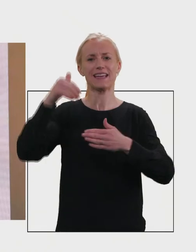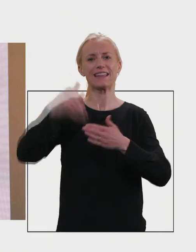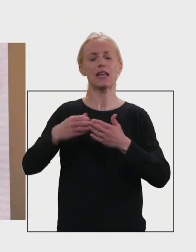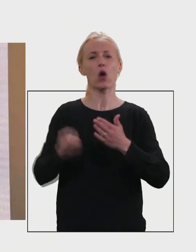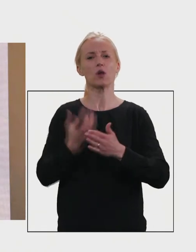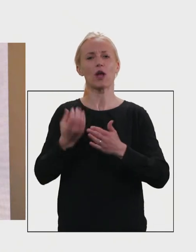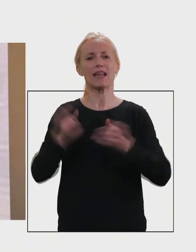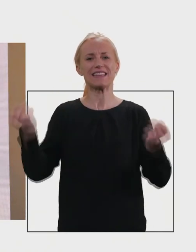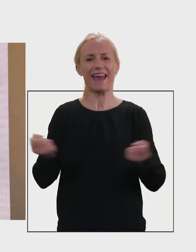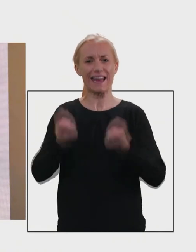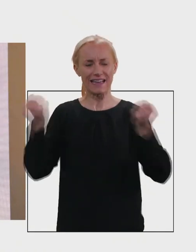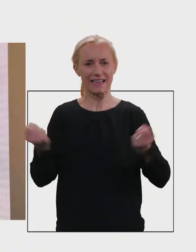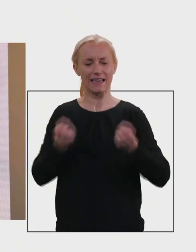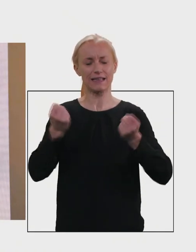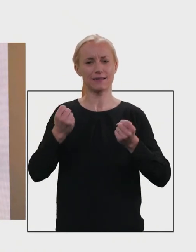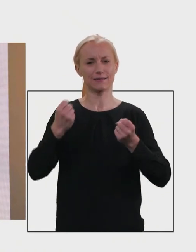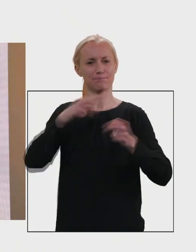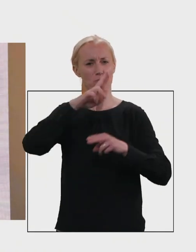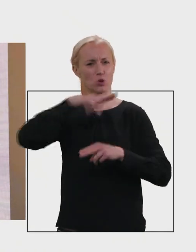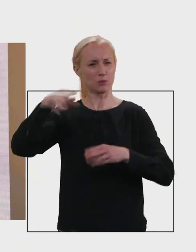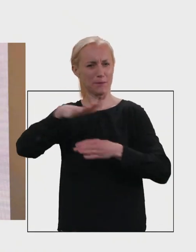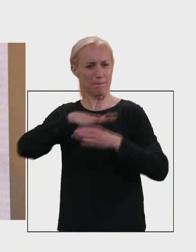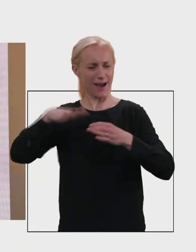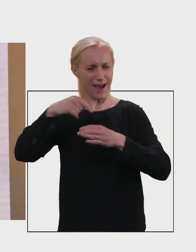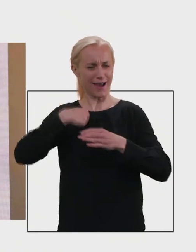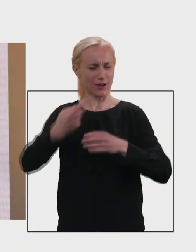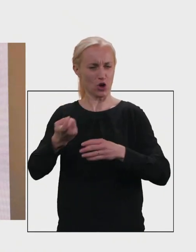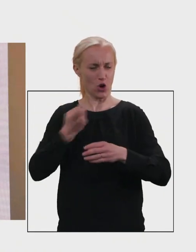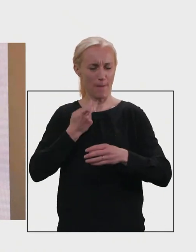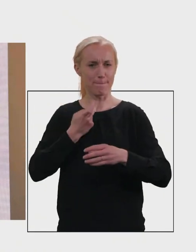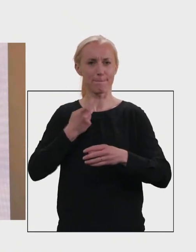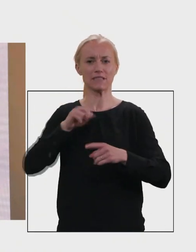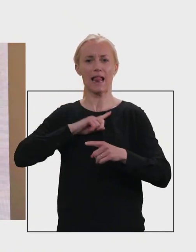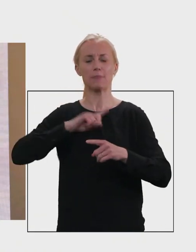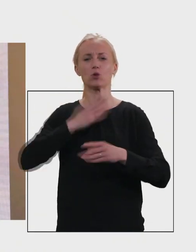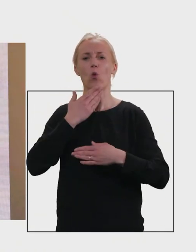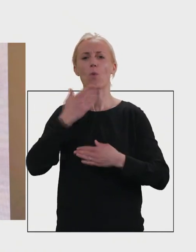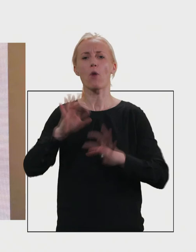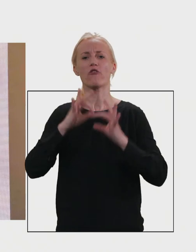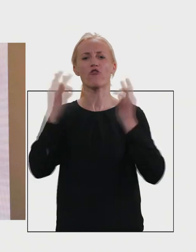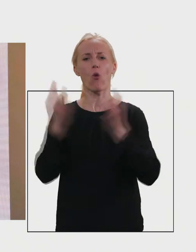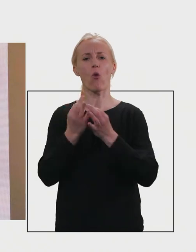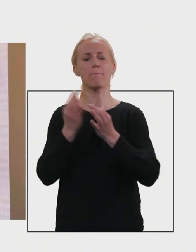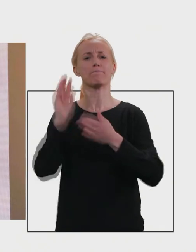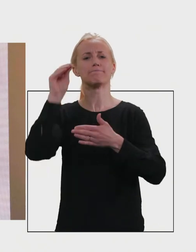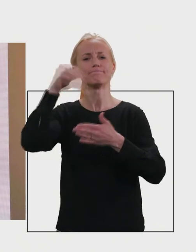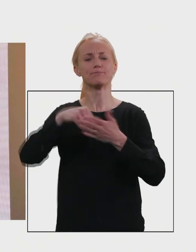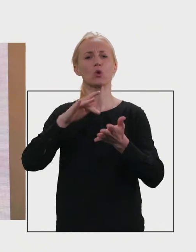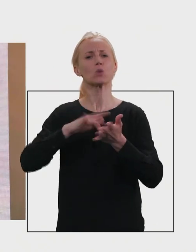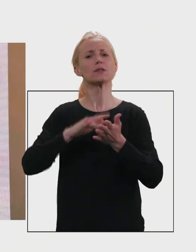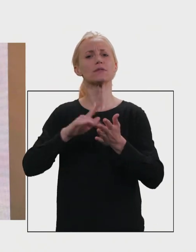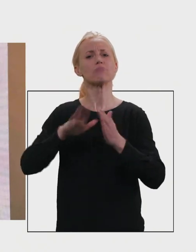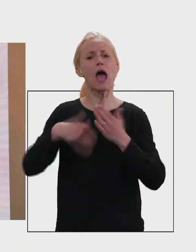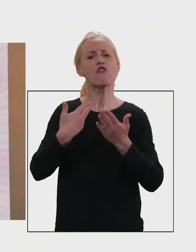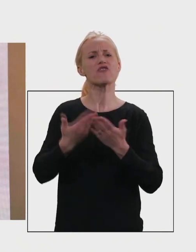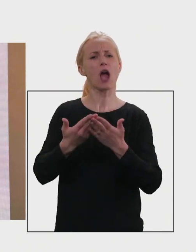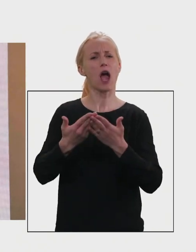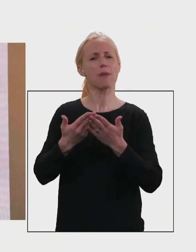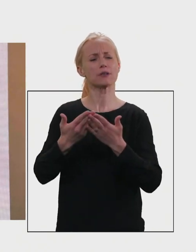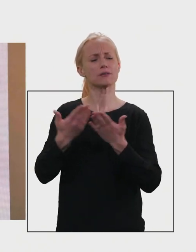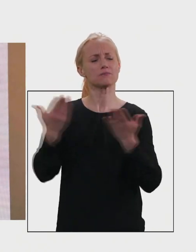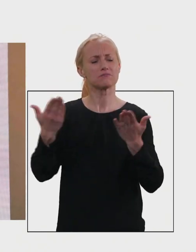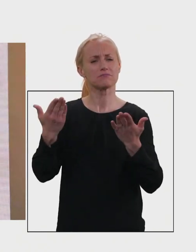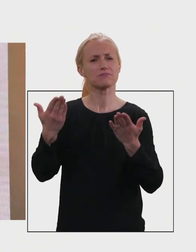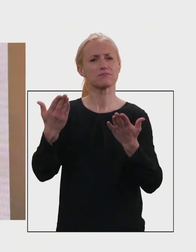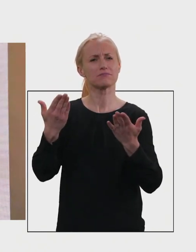aus dem Museumsbereich und bin im Humboldt-Forum gelandet, eben mit der Aufgabe zu überlegen, wie kann